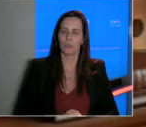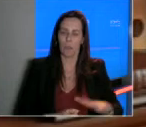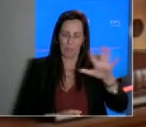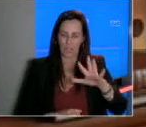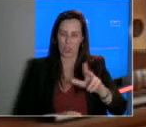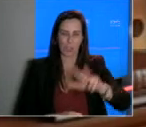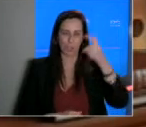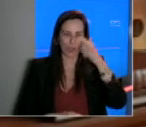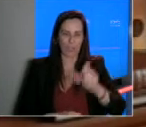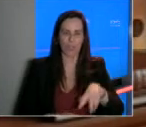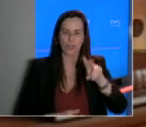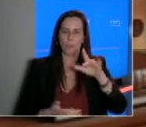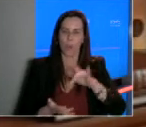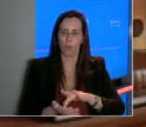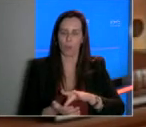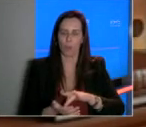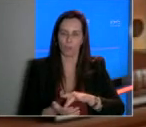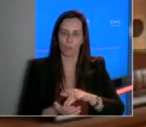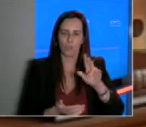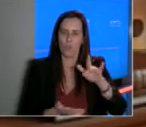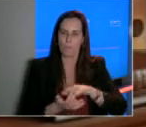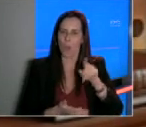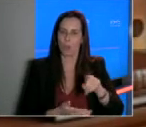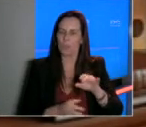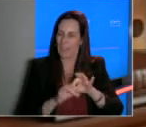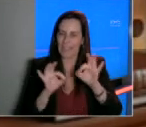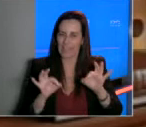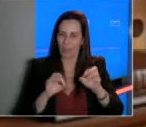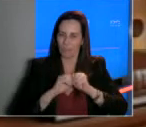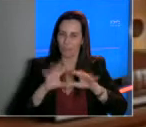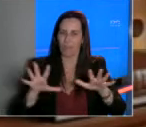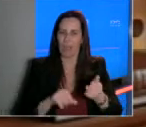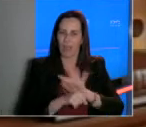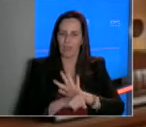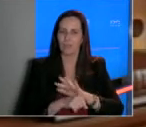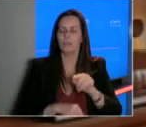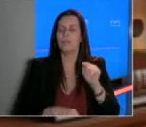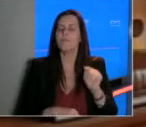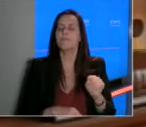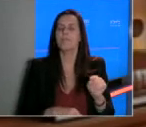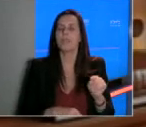בלומברדיה יש מקום שנקרא קודוניו, ששם זה התחיל הנגע,